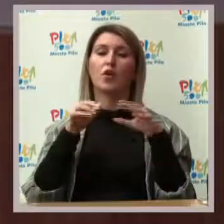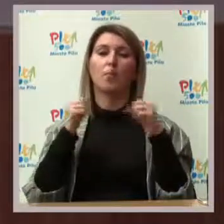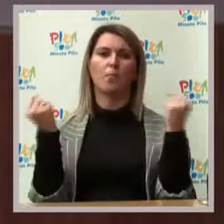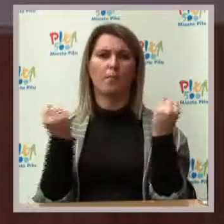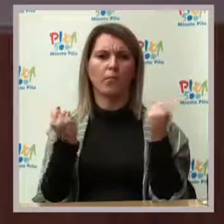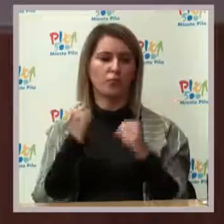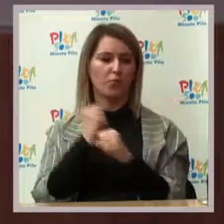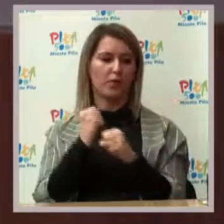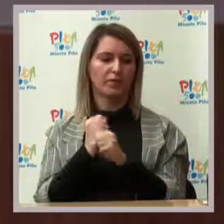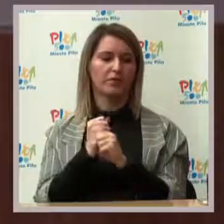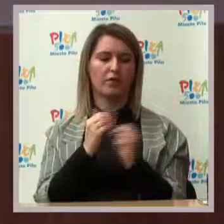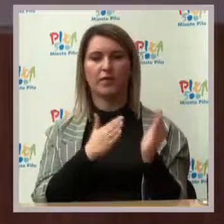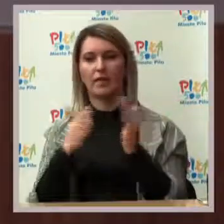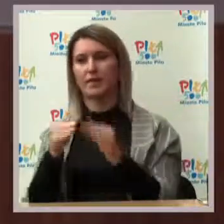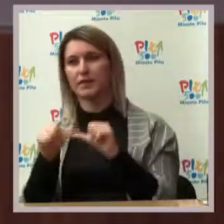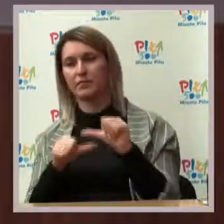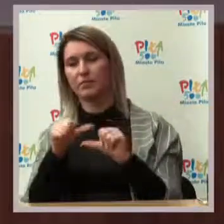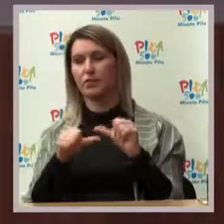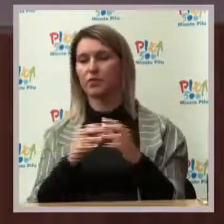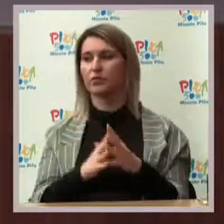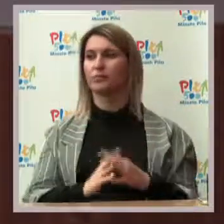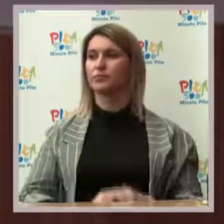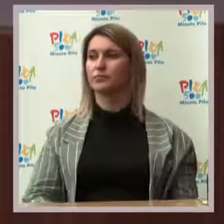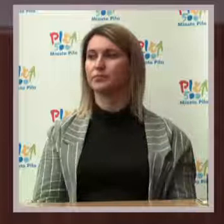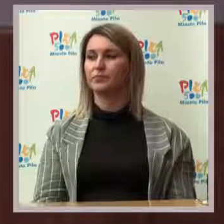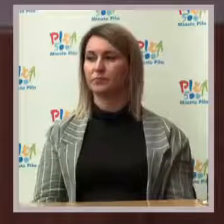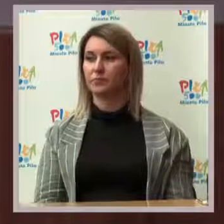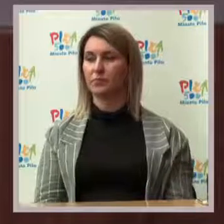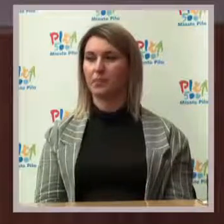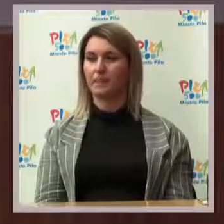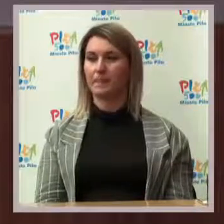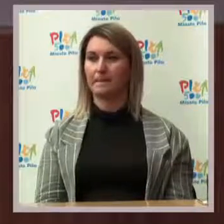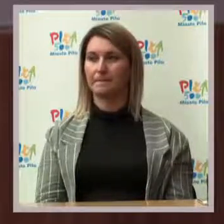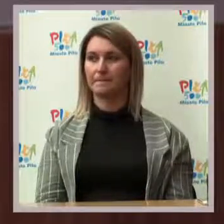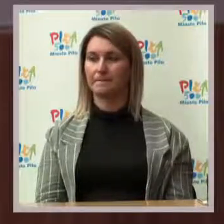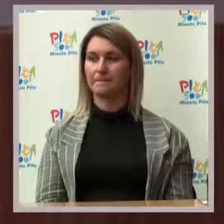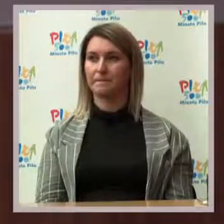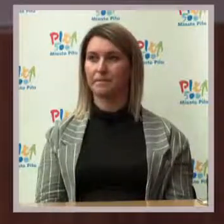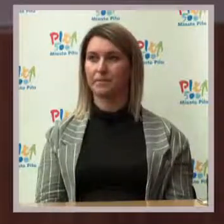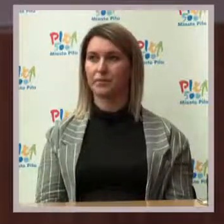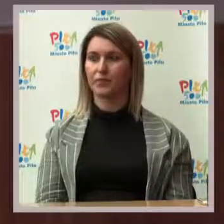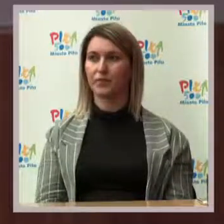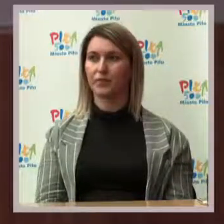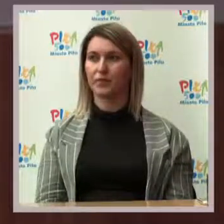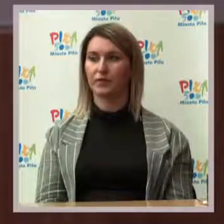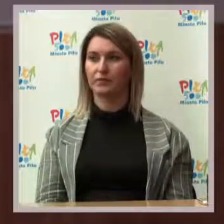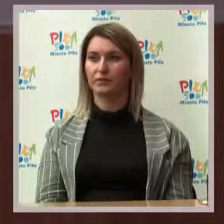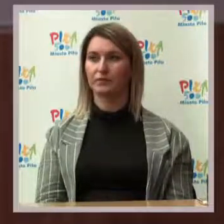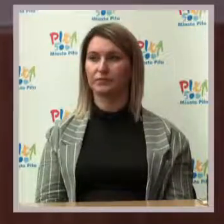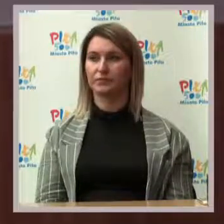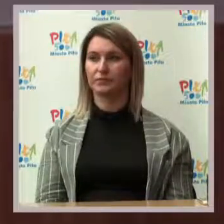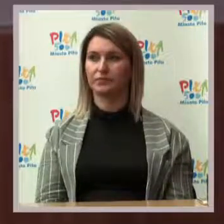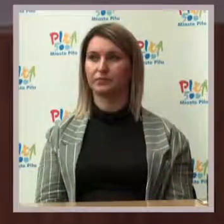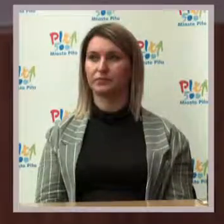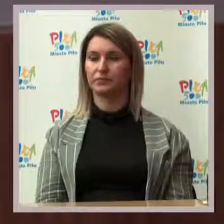w przyszłym roku, a jednocześnie rozliczać się z przeszłości, która ciągnie się